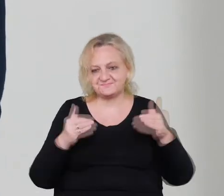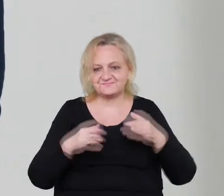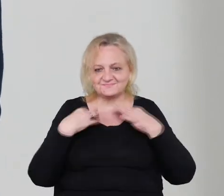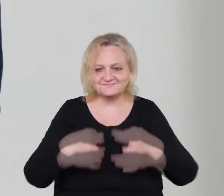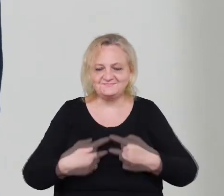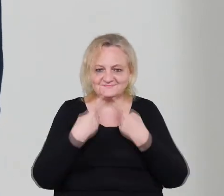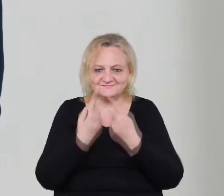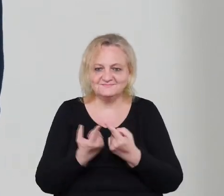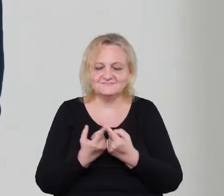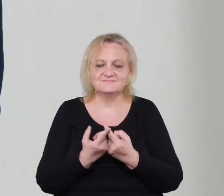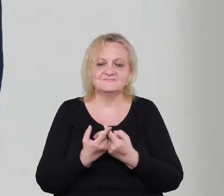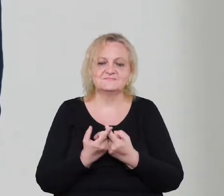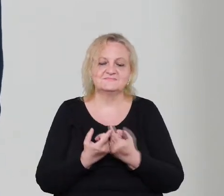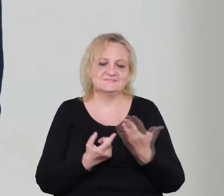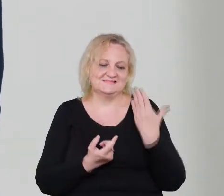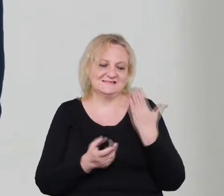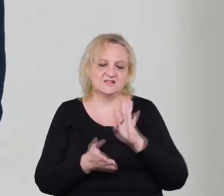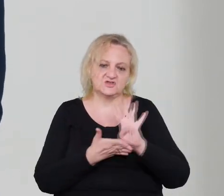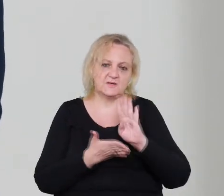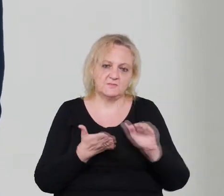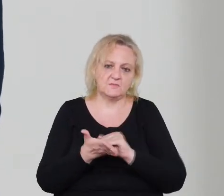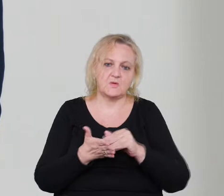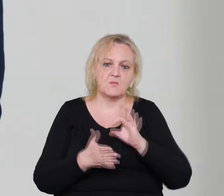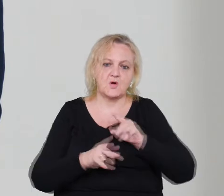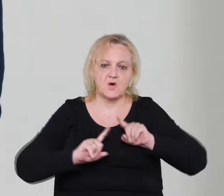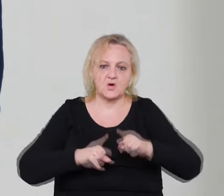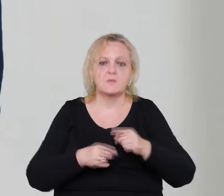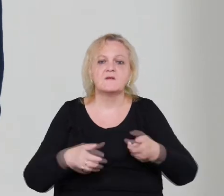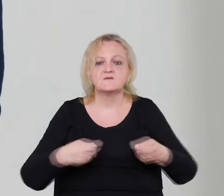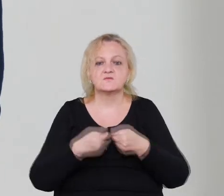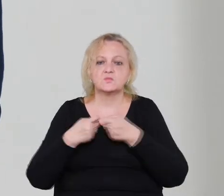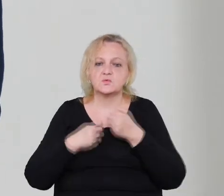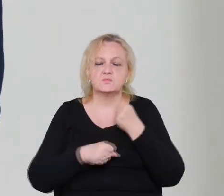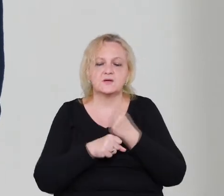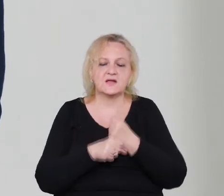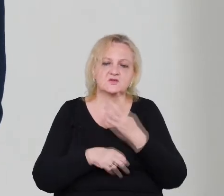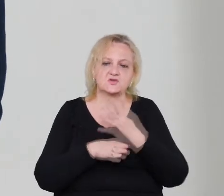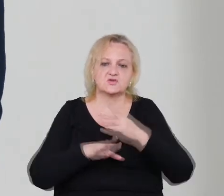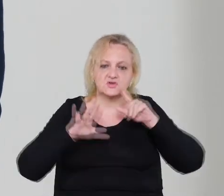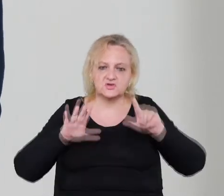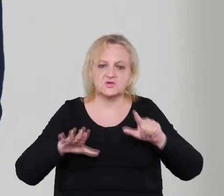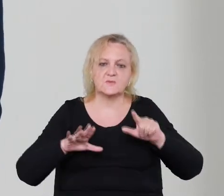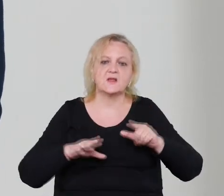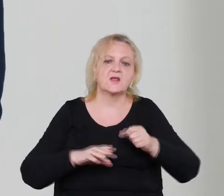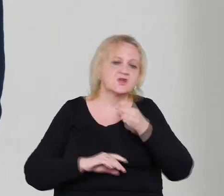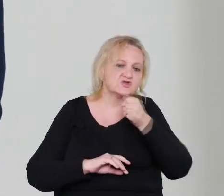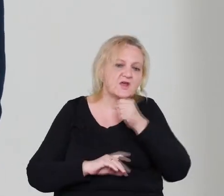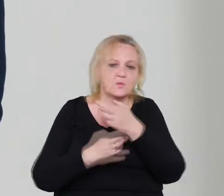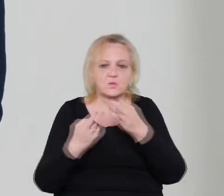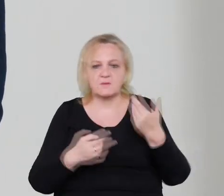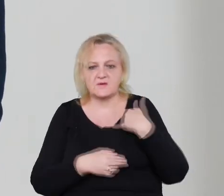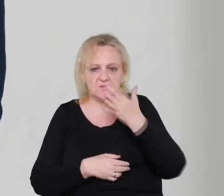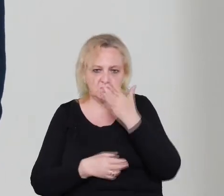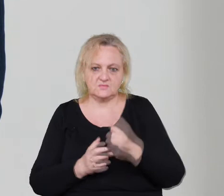państwu powiedzieć tak w ciągu ostatnich 14 miesięcy mogę organizacja współpracowała z 47 różnymi dziennikarka mi dziennikarzami z